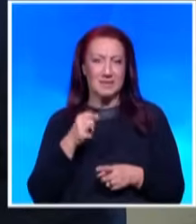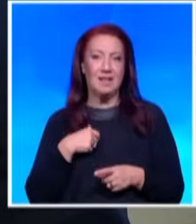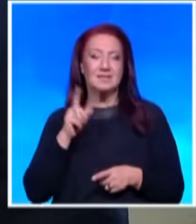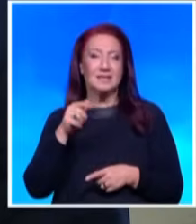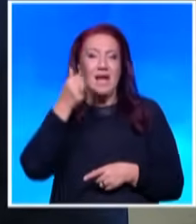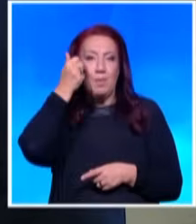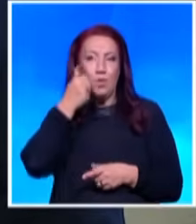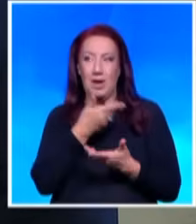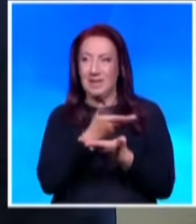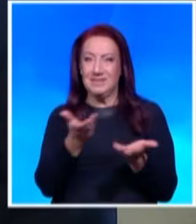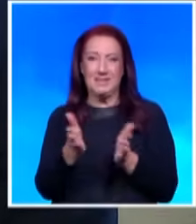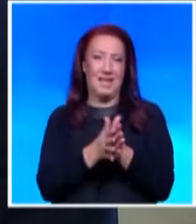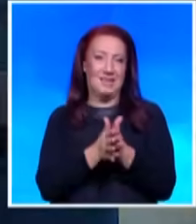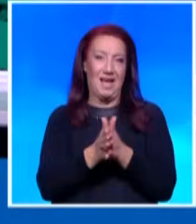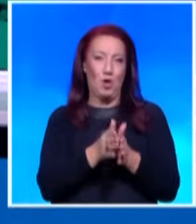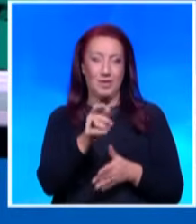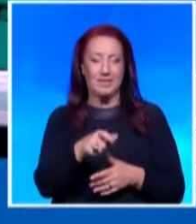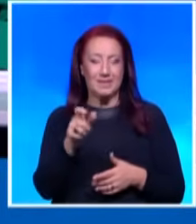на тях в тази мисия.